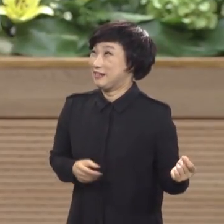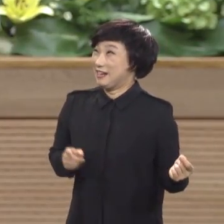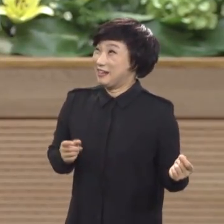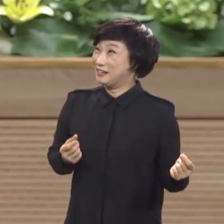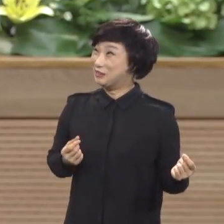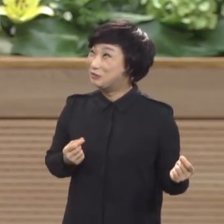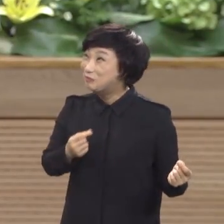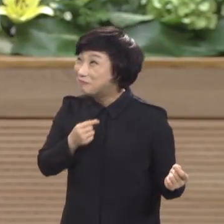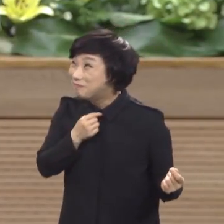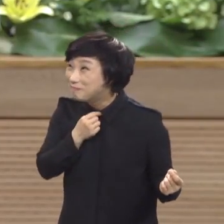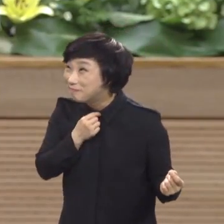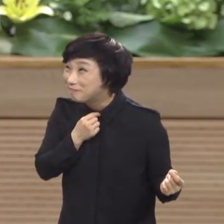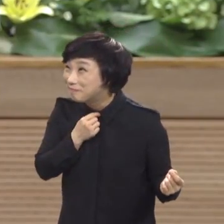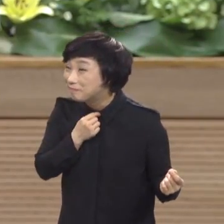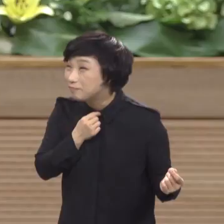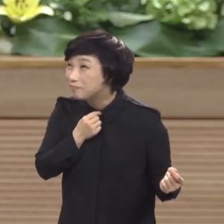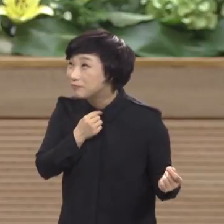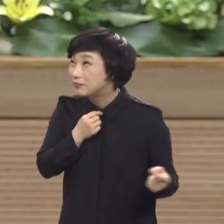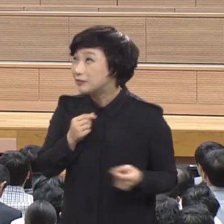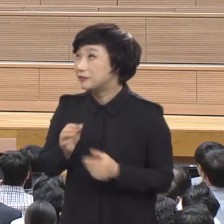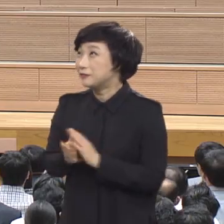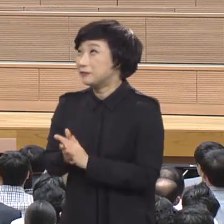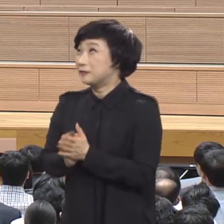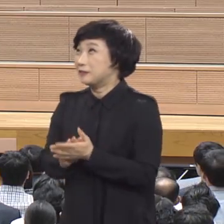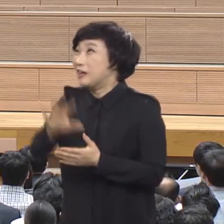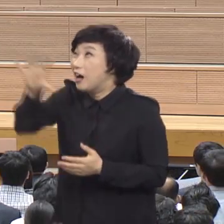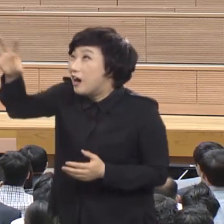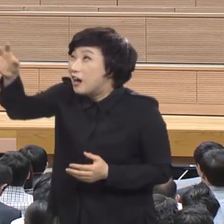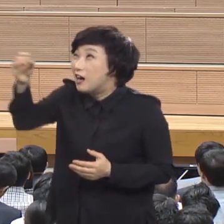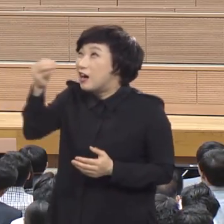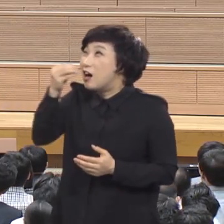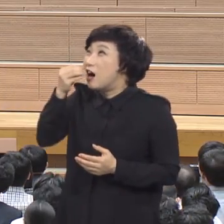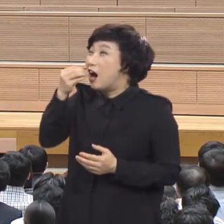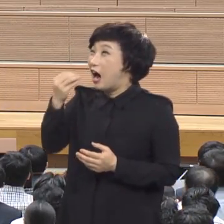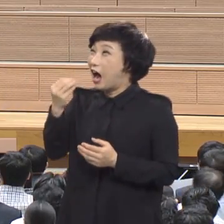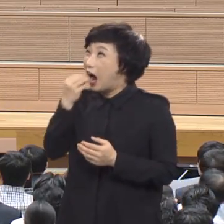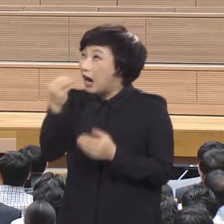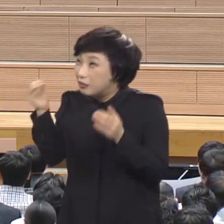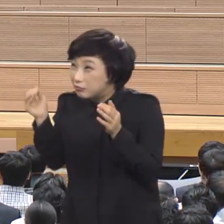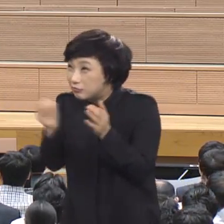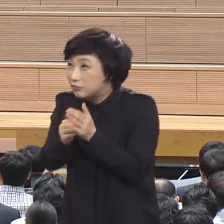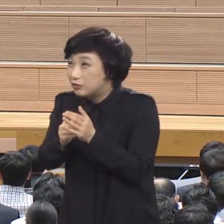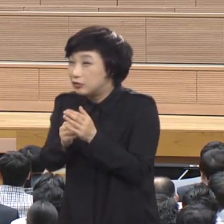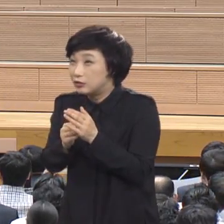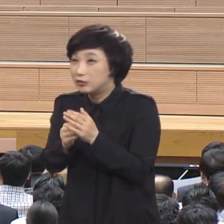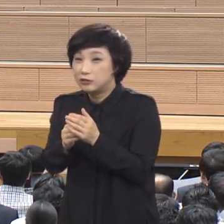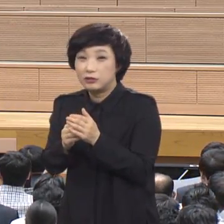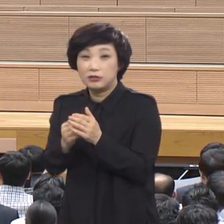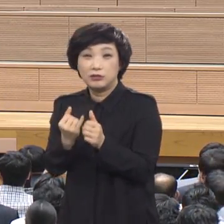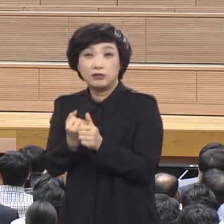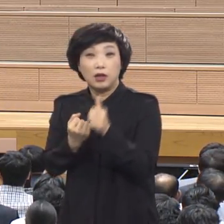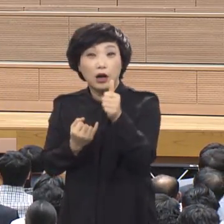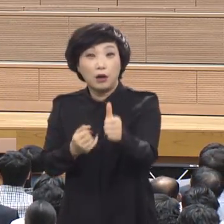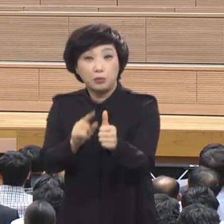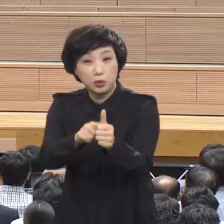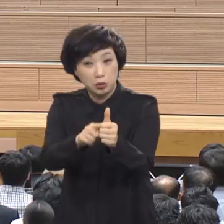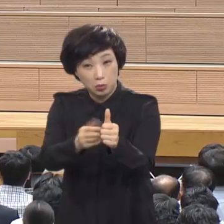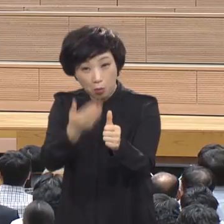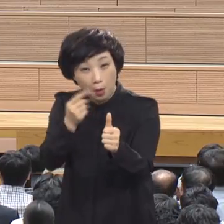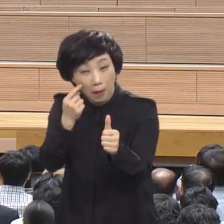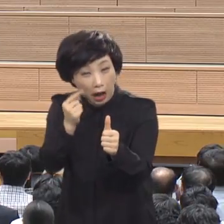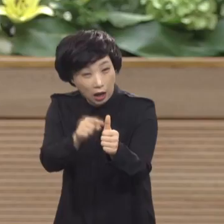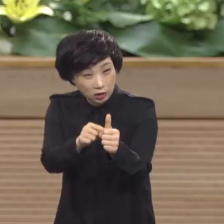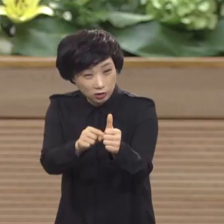것 같네 따서 그걸 먹고 자기 남편도,